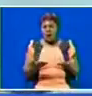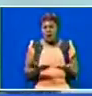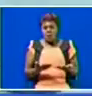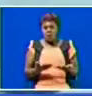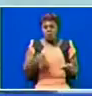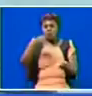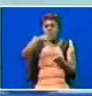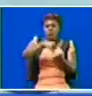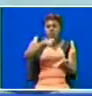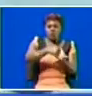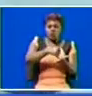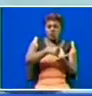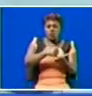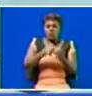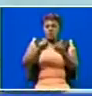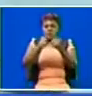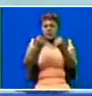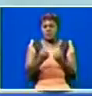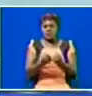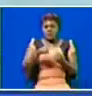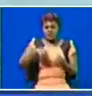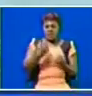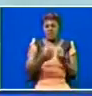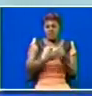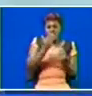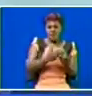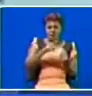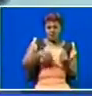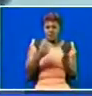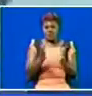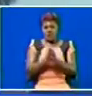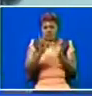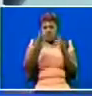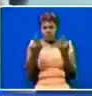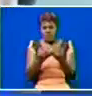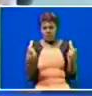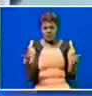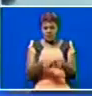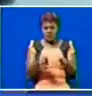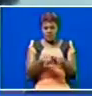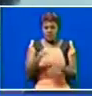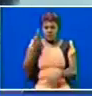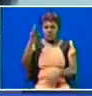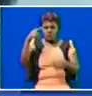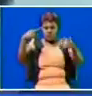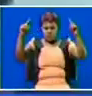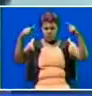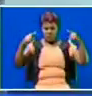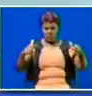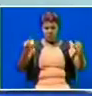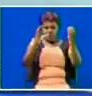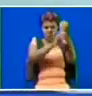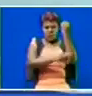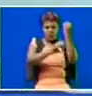katika mfumo ambao utawawezesha wajimudu wenyewe na familia zao na hatimaye kuendeleza nchi